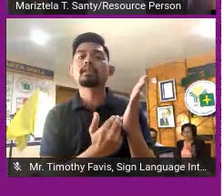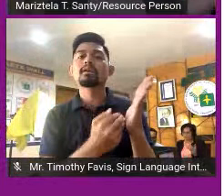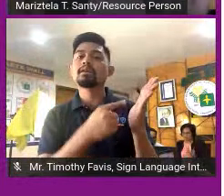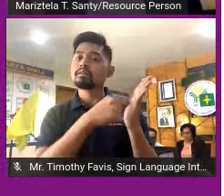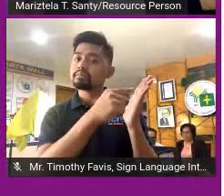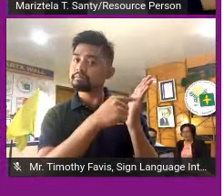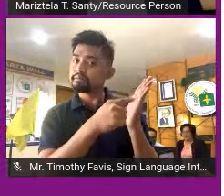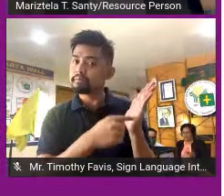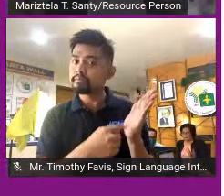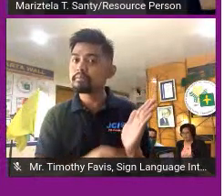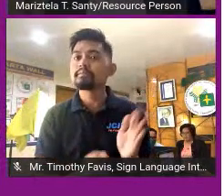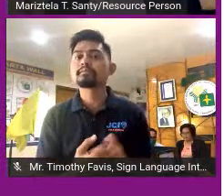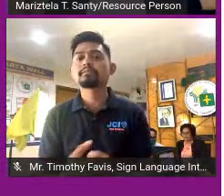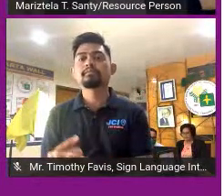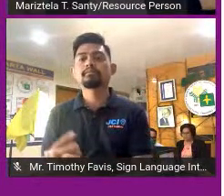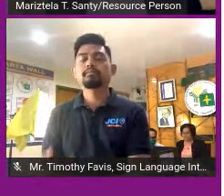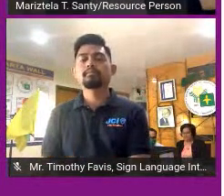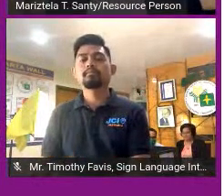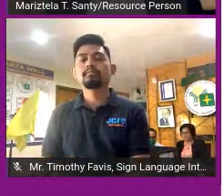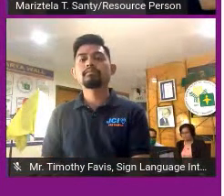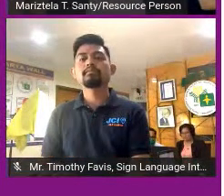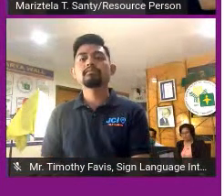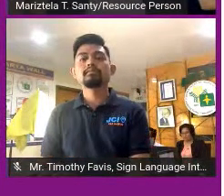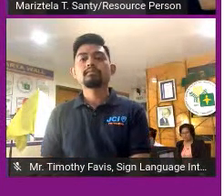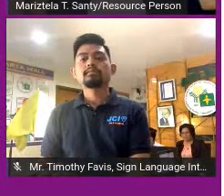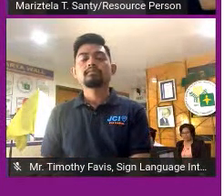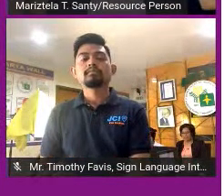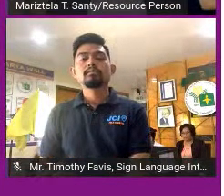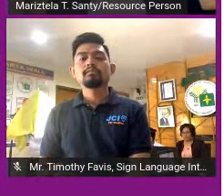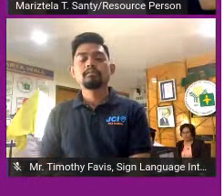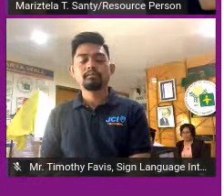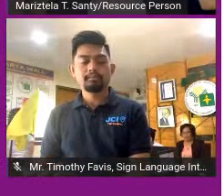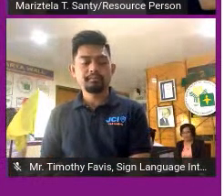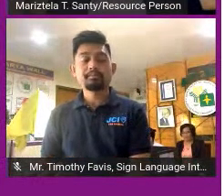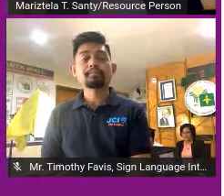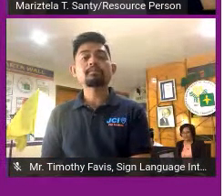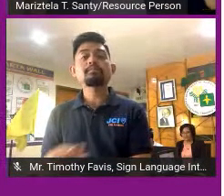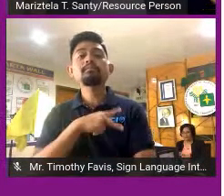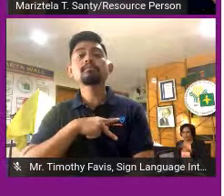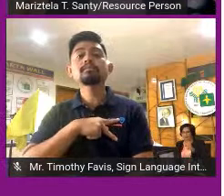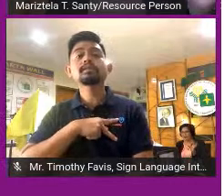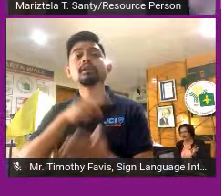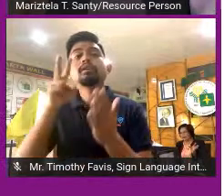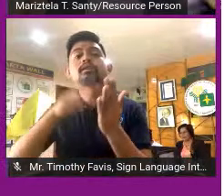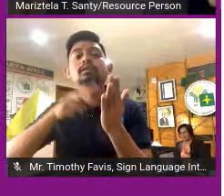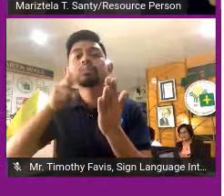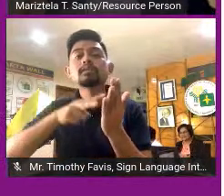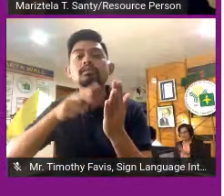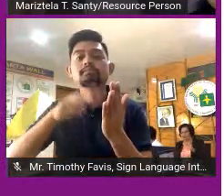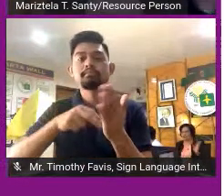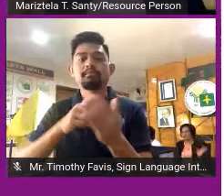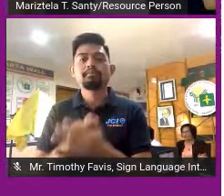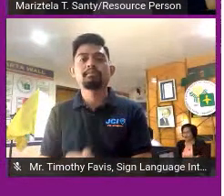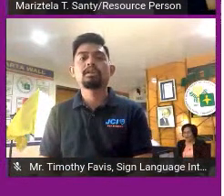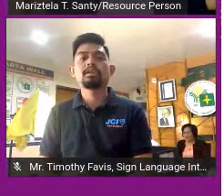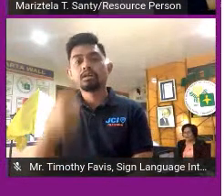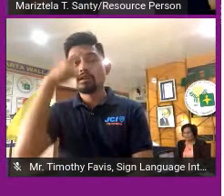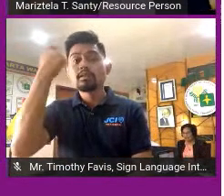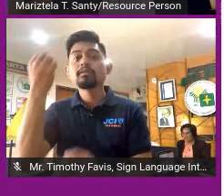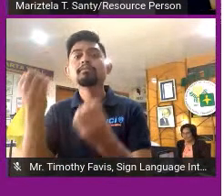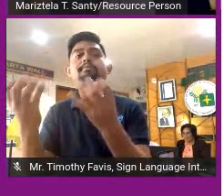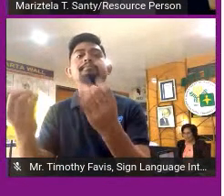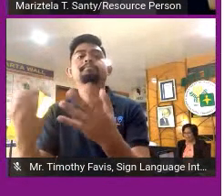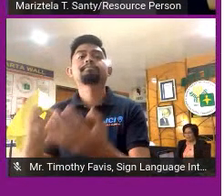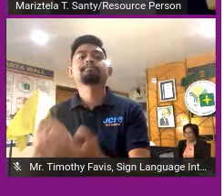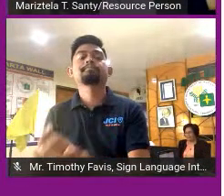virginity, demure, family-centered, submissive, and domesticated woman. Ito po yung mga transition ng